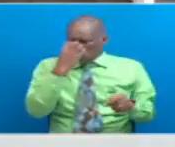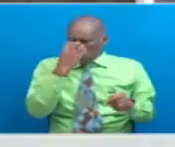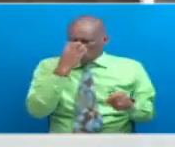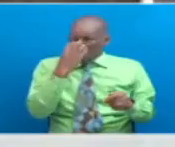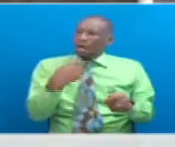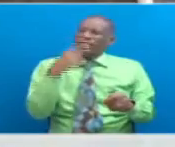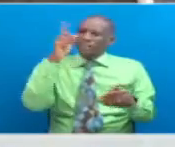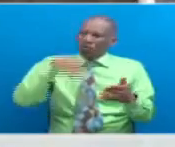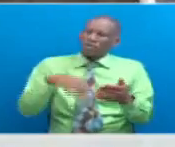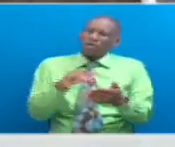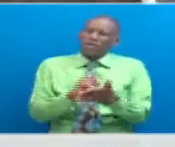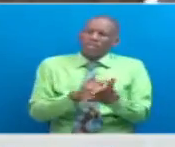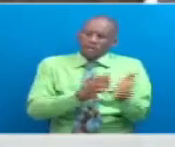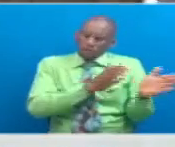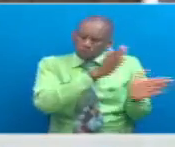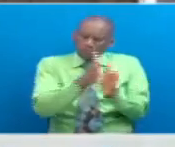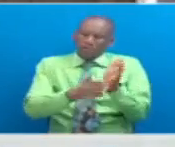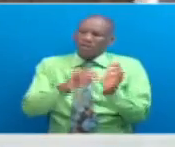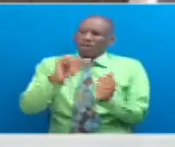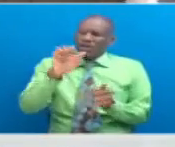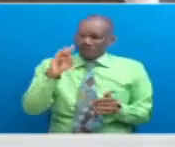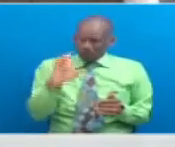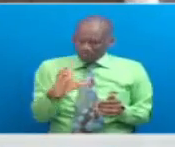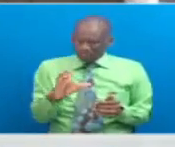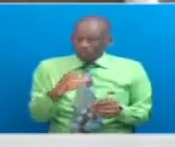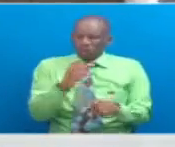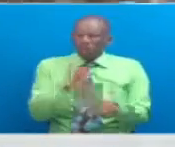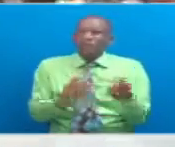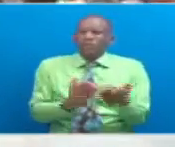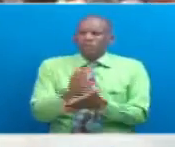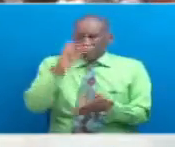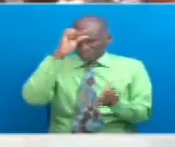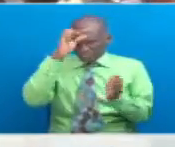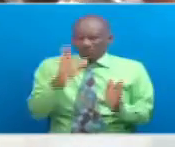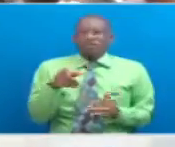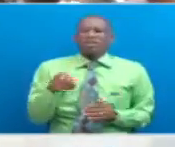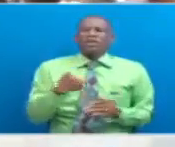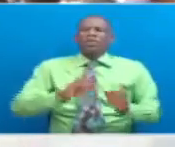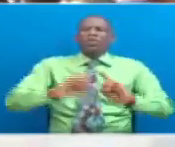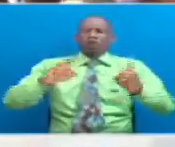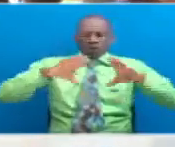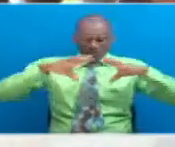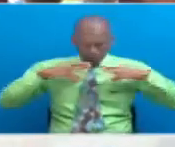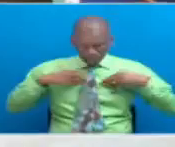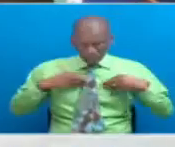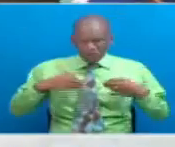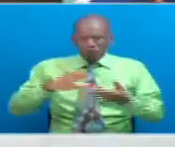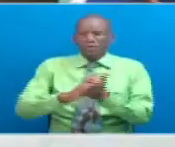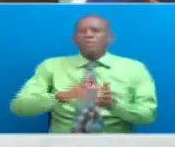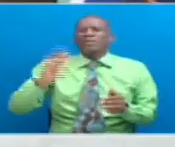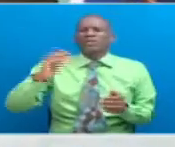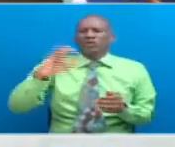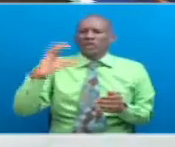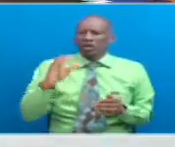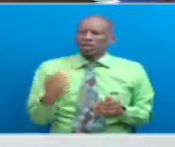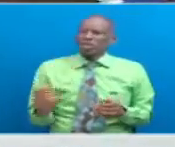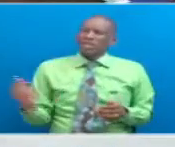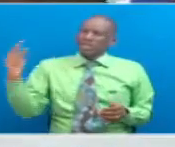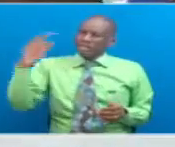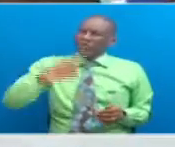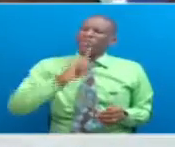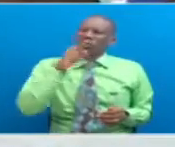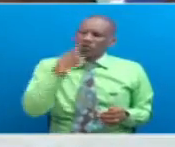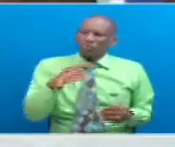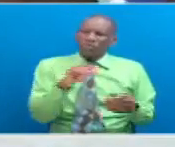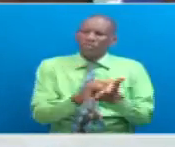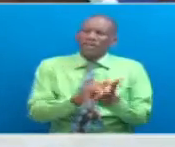kwa madai kwamba alifanya mpango na IBC kuhakikisha kuwa gavana huyo hangeruhusiwa kugombea urais. Mzee akuja akwambia hivyo